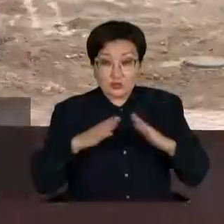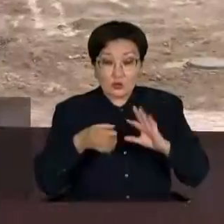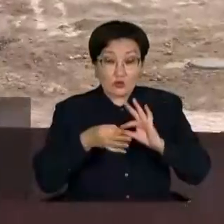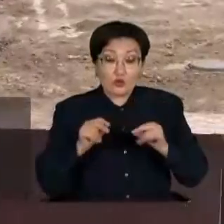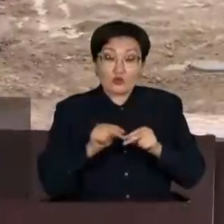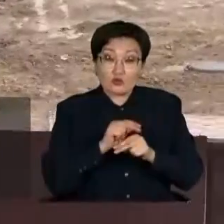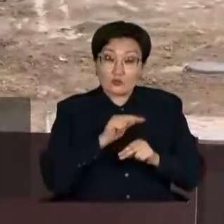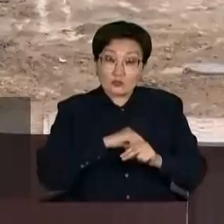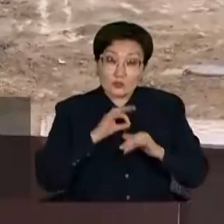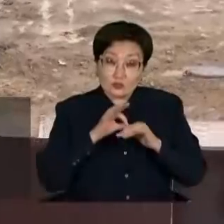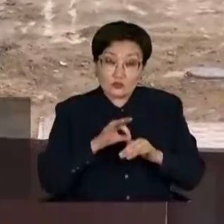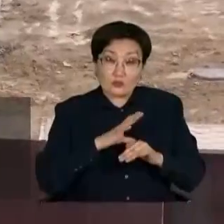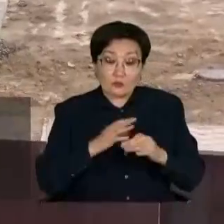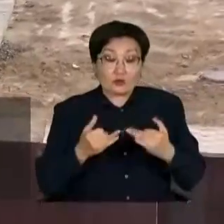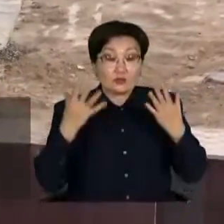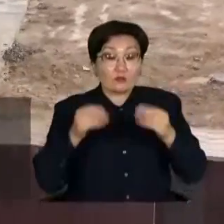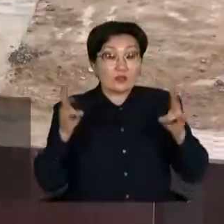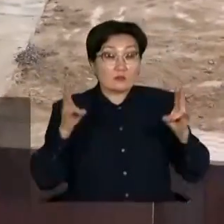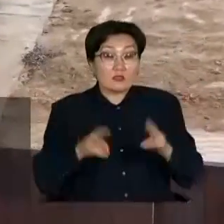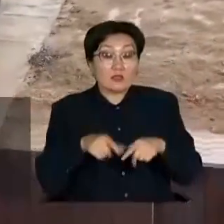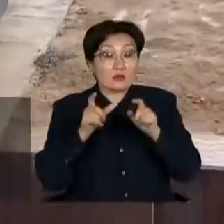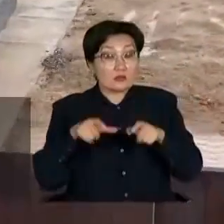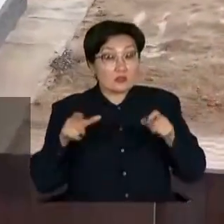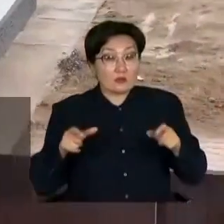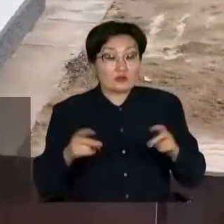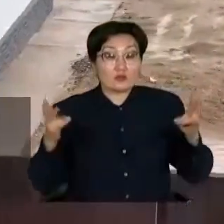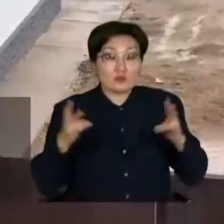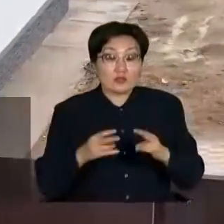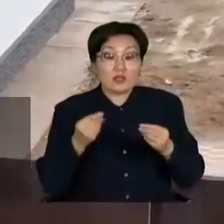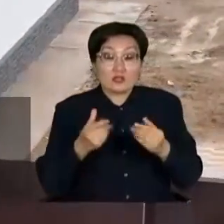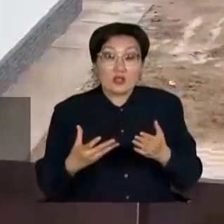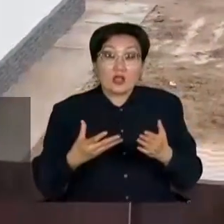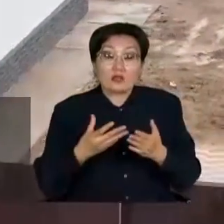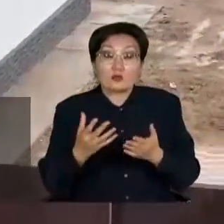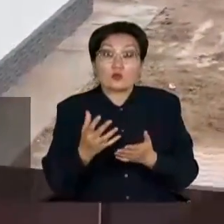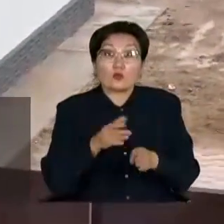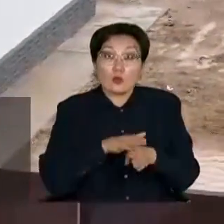күрделі жөндеуден өтті. Бүгінде зардап шеккен азаматтар тиісті өтемақыны